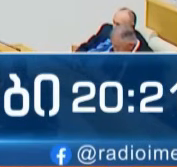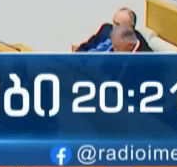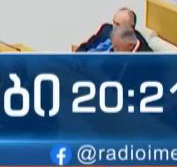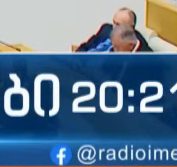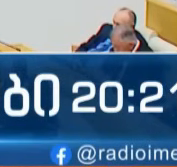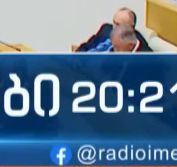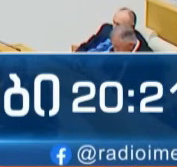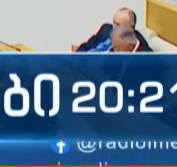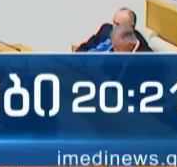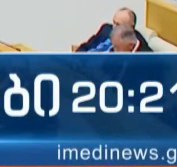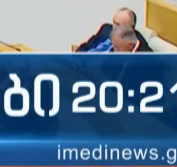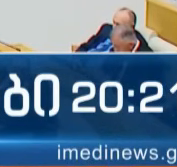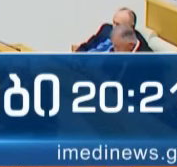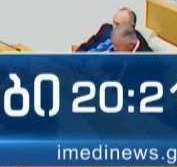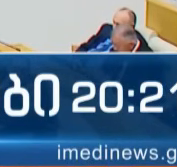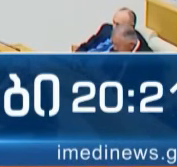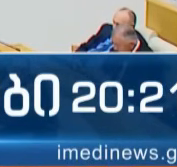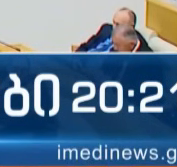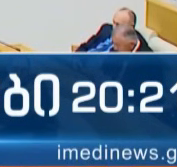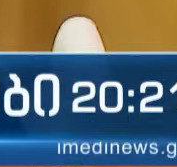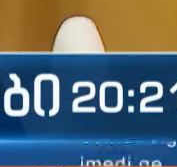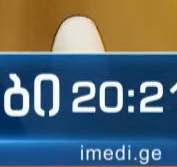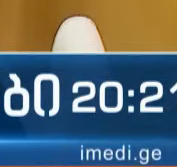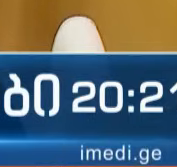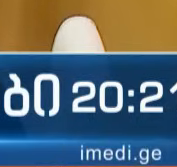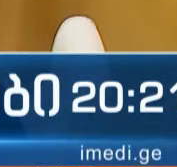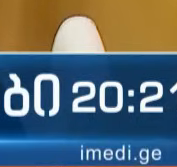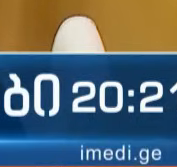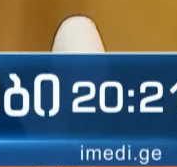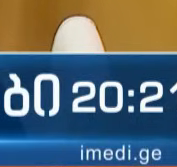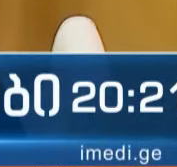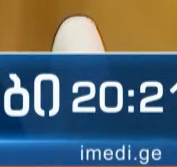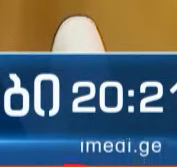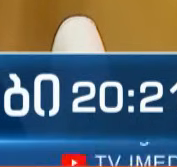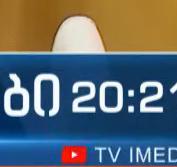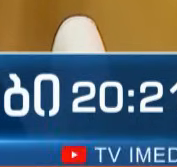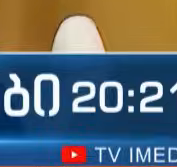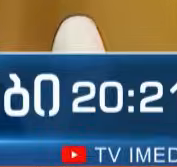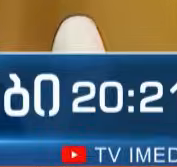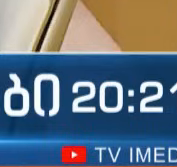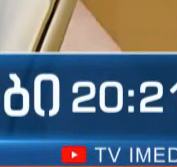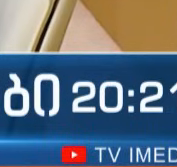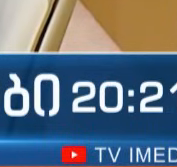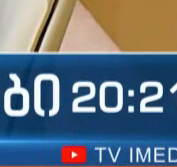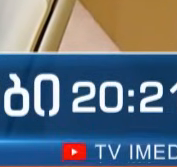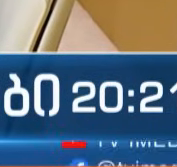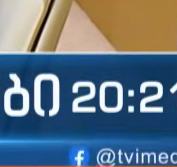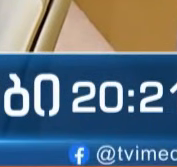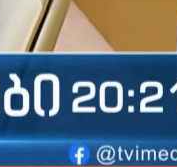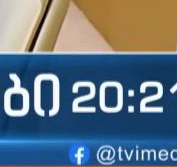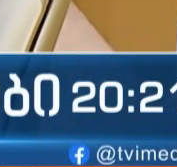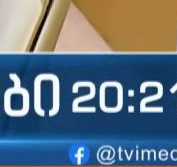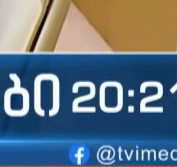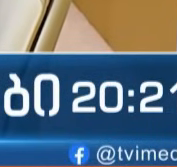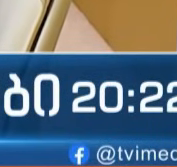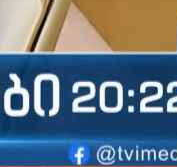Teritoriul მთლიანობასა და ოკუპირებულ ტერიტორიებზე ჩადენილ დანაშაულებზე გაგრძელდა საუბარი მაშინაც, როცა დეპუტატების კითხვების დრო დადგა.